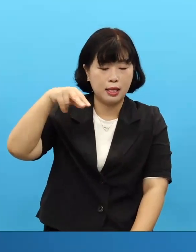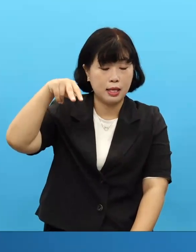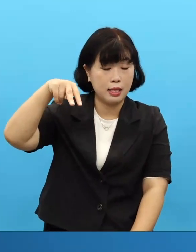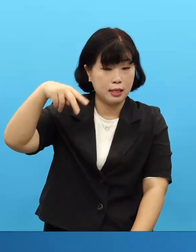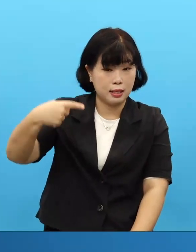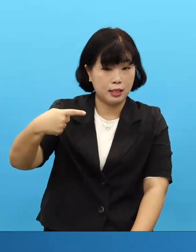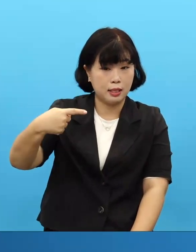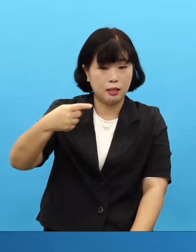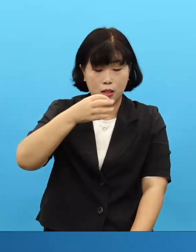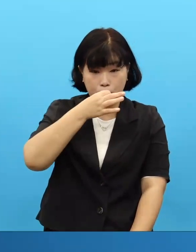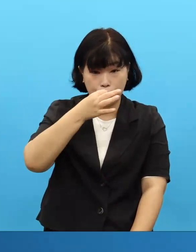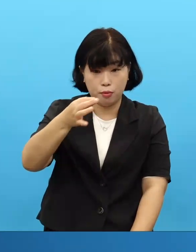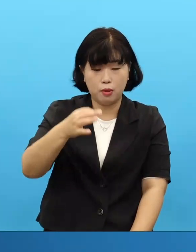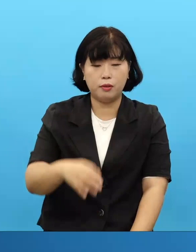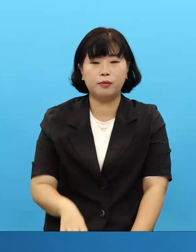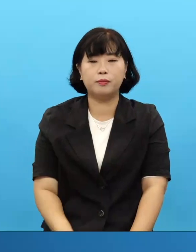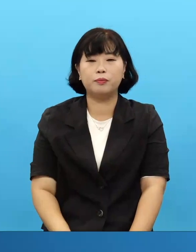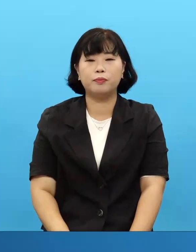미리